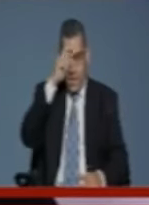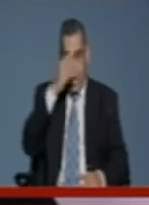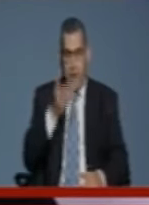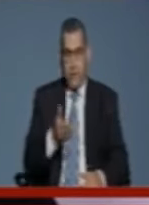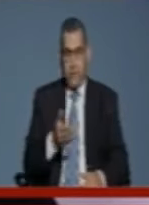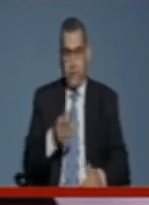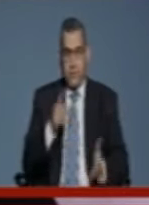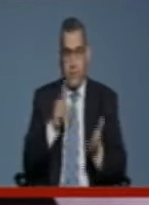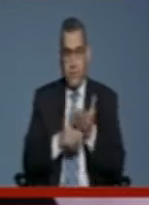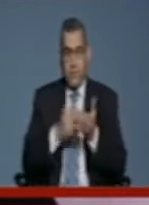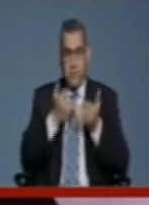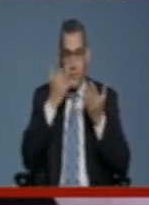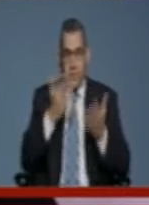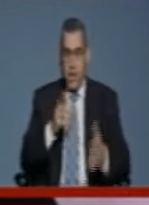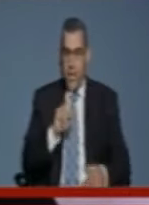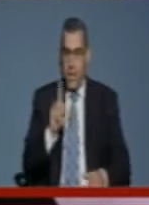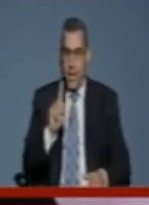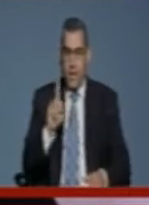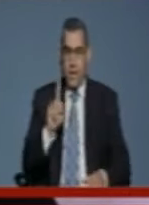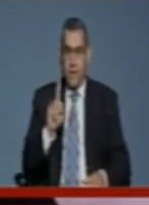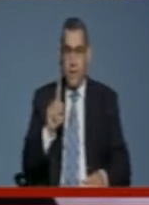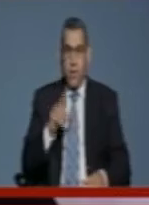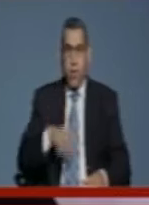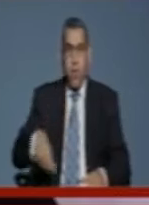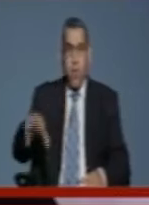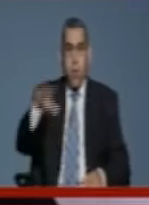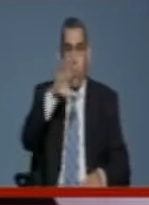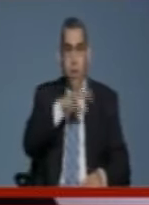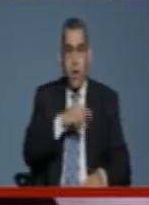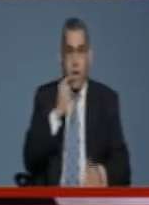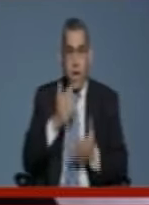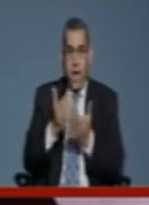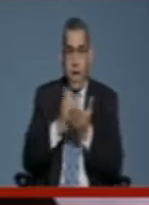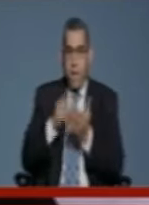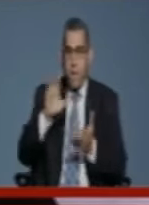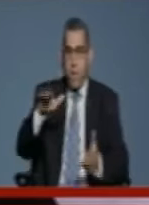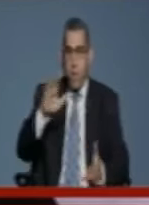على اقتصادنا. كل حدث من دول بيبقى ليه تداعيات.